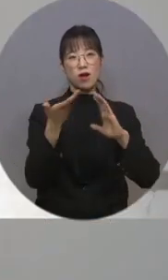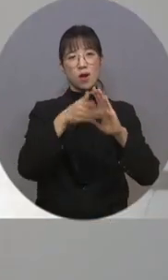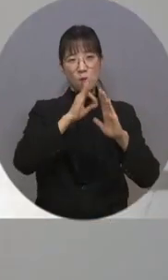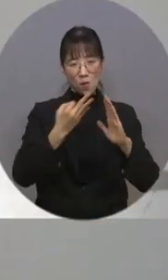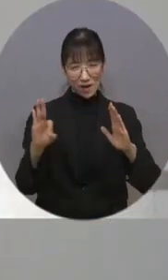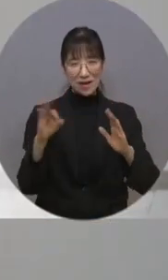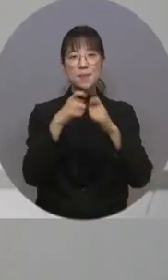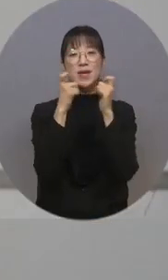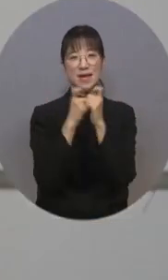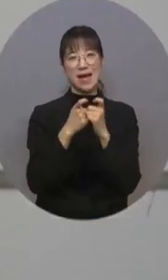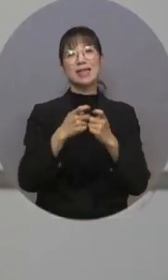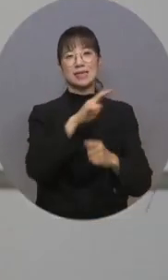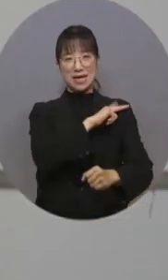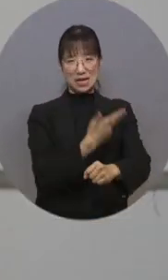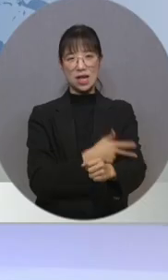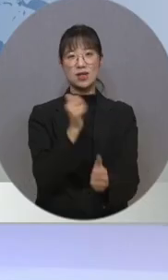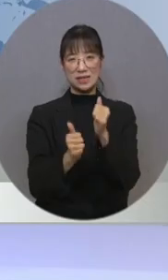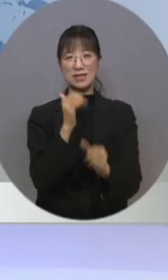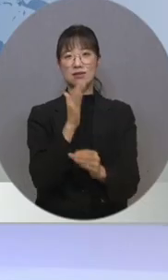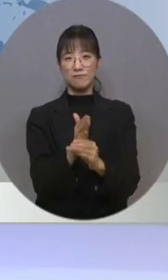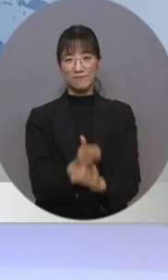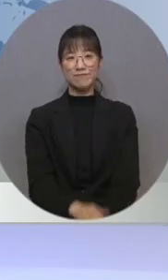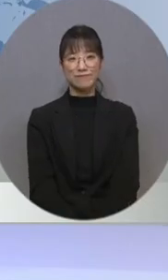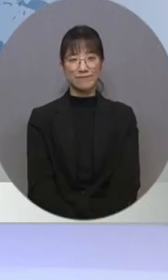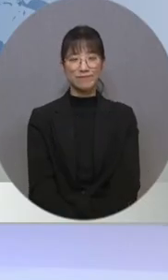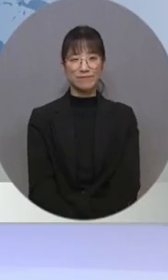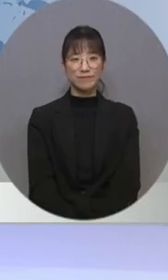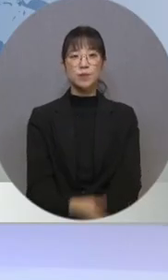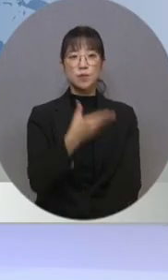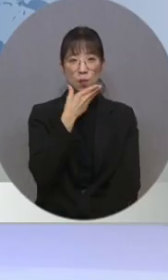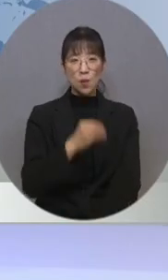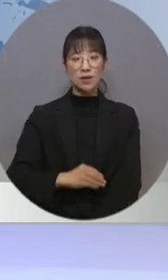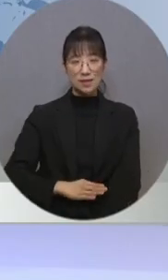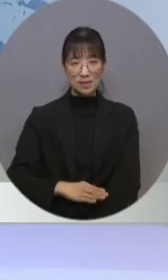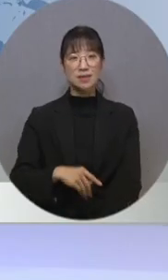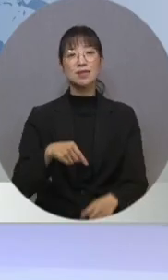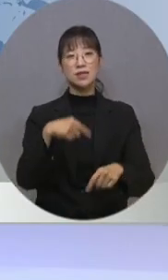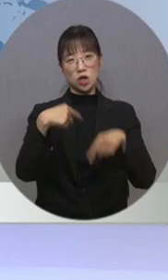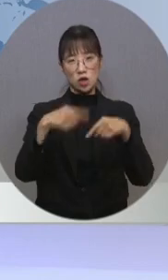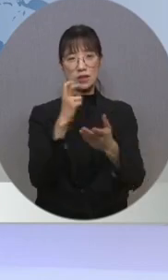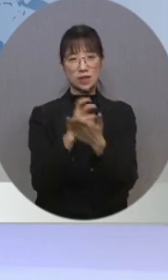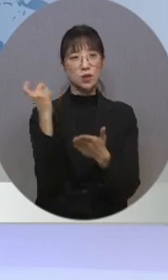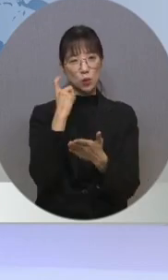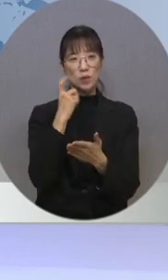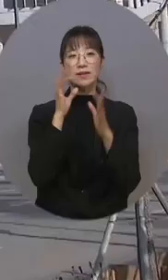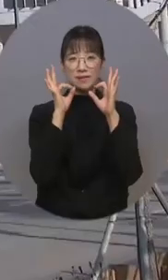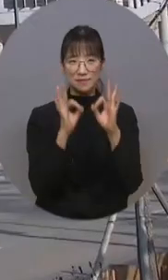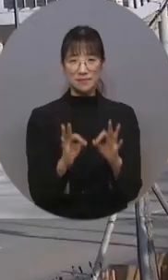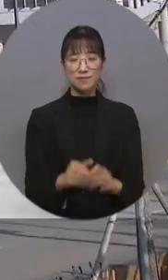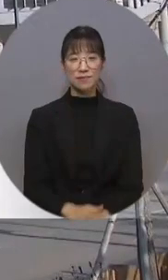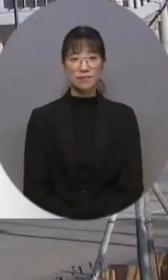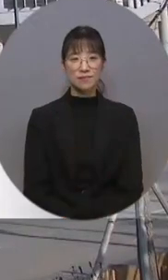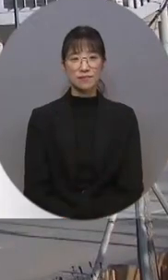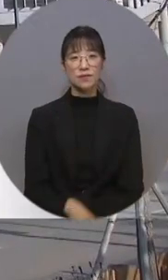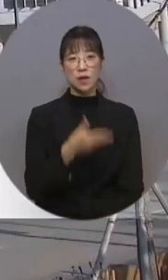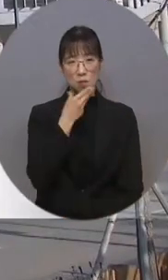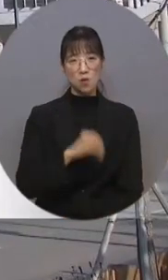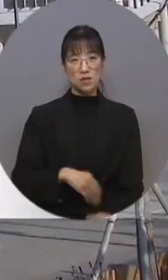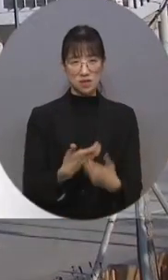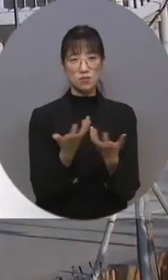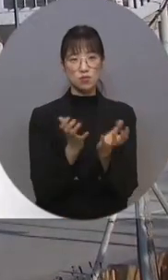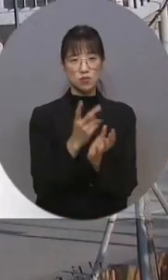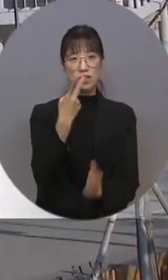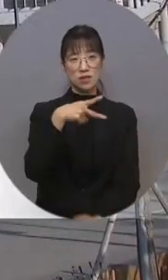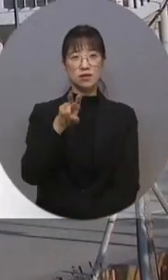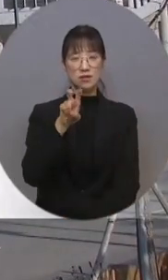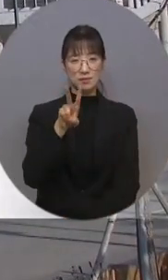민간자격으로 시행하고 있습니다. 이어서 복지계 정책 소식 만나보겠습니다. 보건복지부가